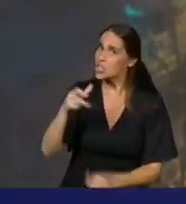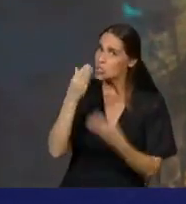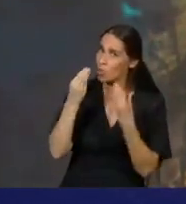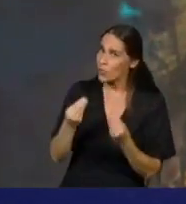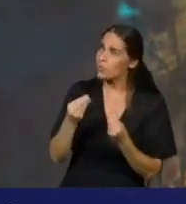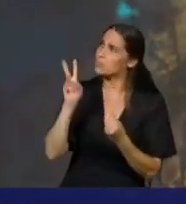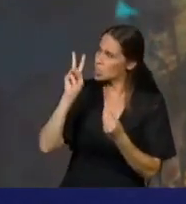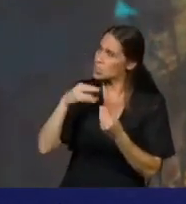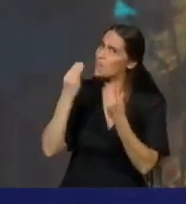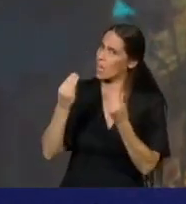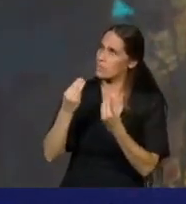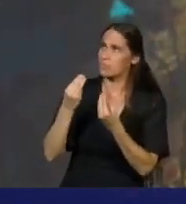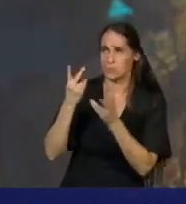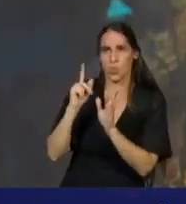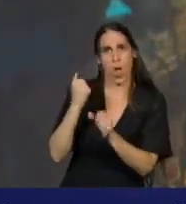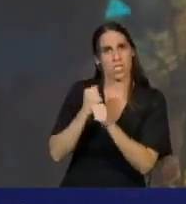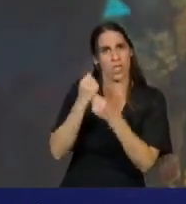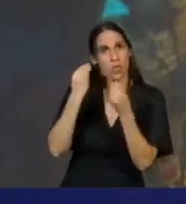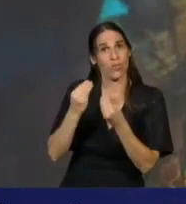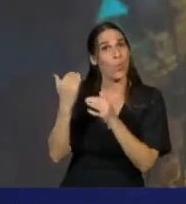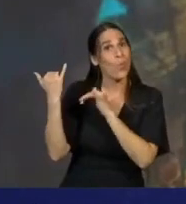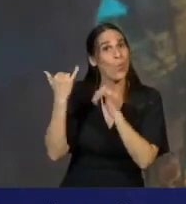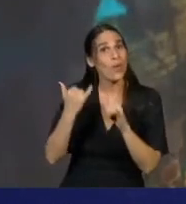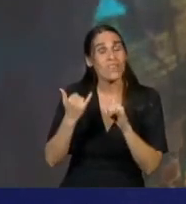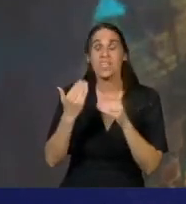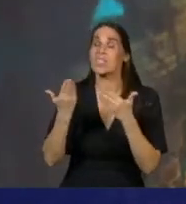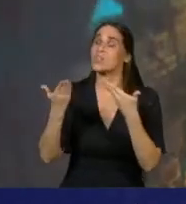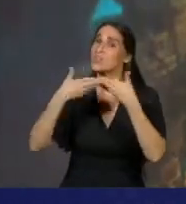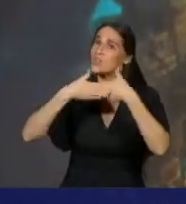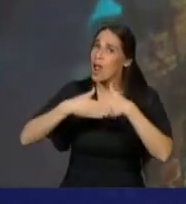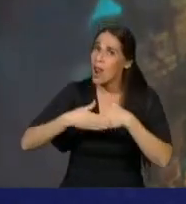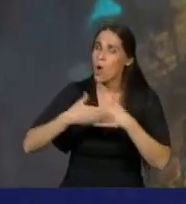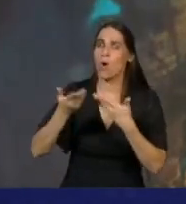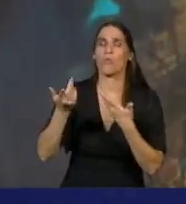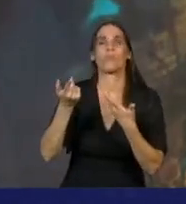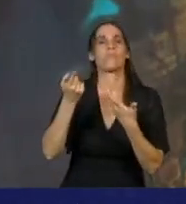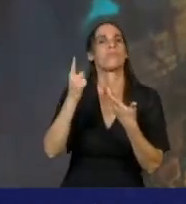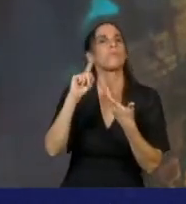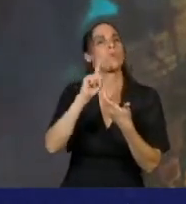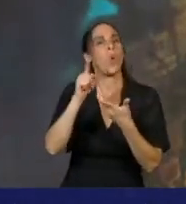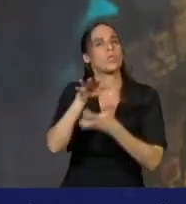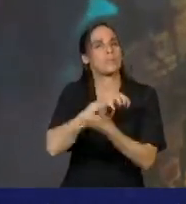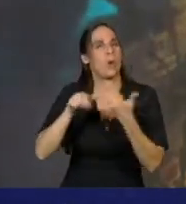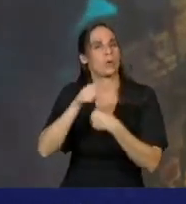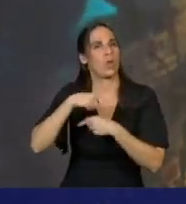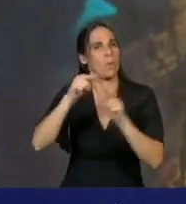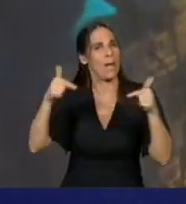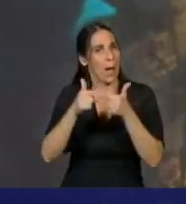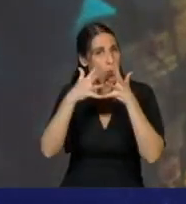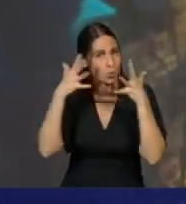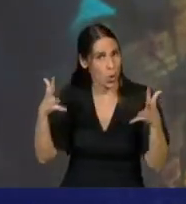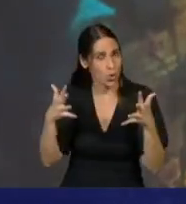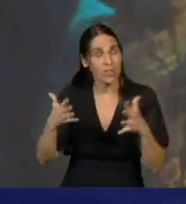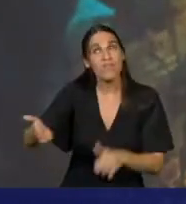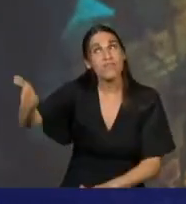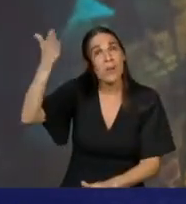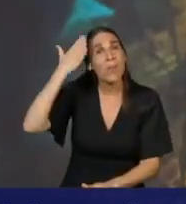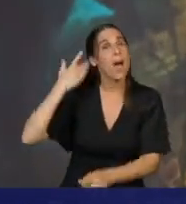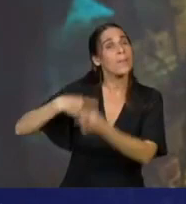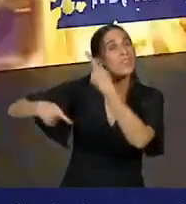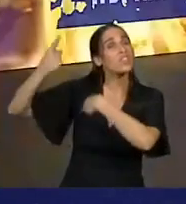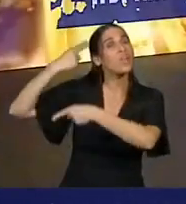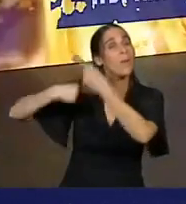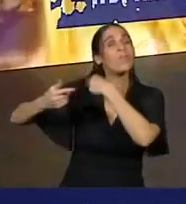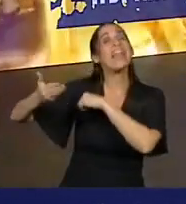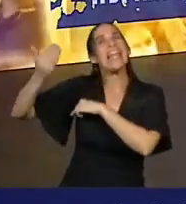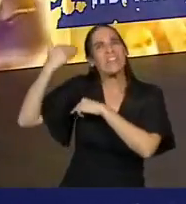וזכויותיו מרובות. הוא הביא לנו שלום עם המפרציות. הוא לא סיבך את ישראל במלחמות גדולות. ופעם, לפני הרבה שנים, לפני